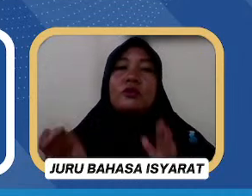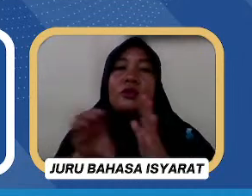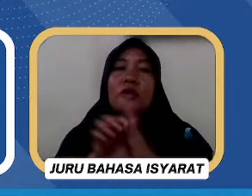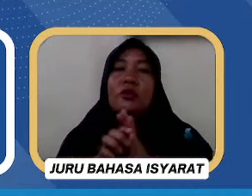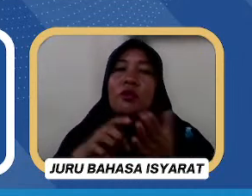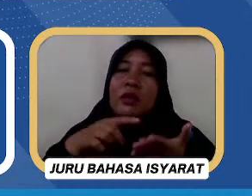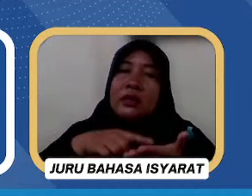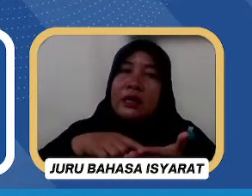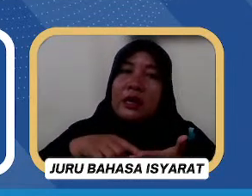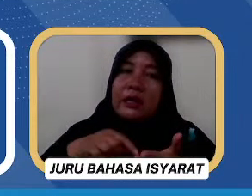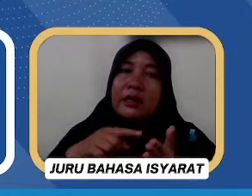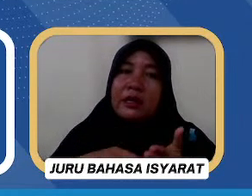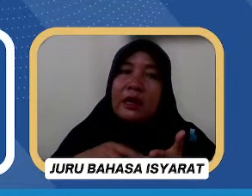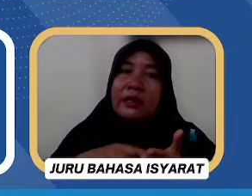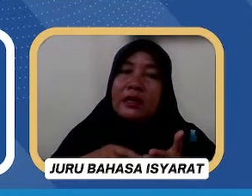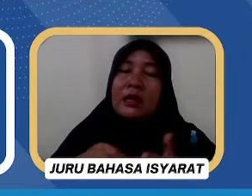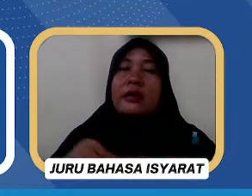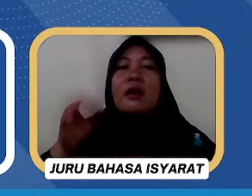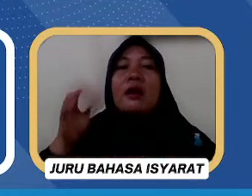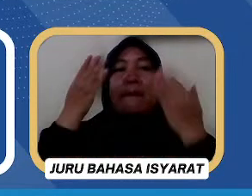harus hadir. Sehingga tetap